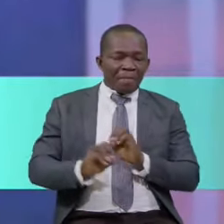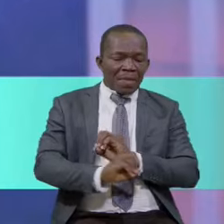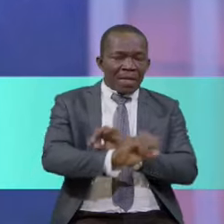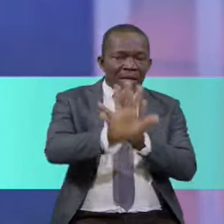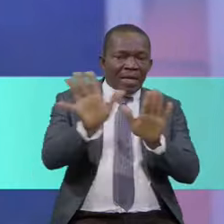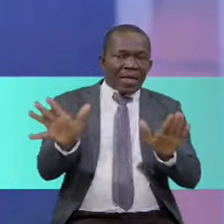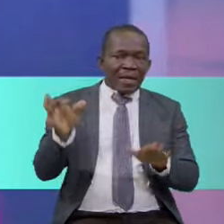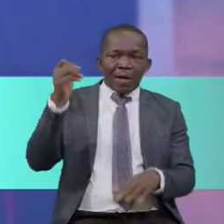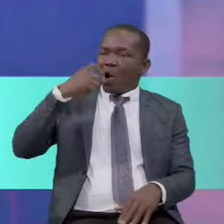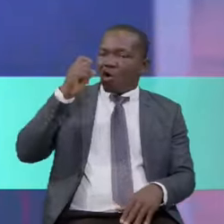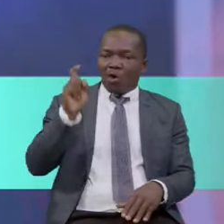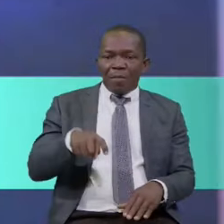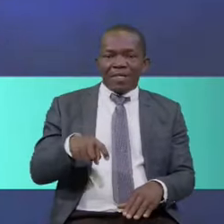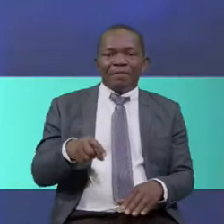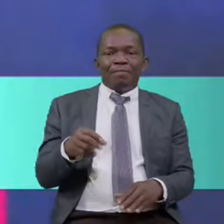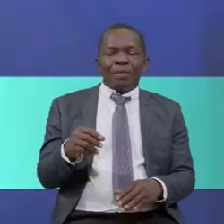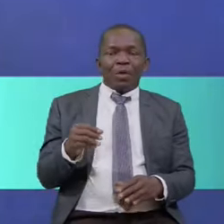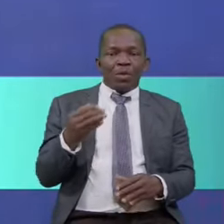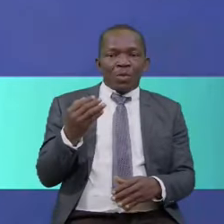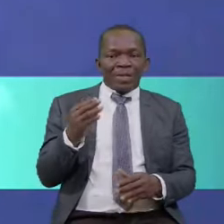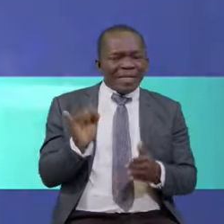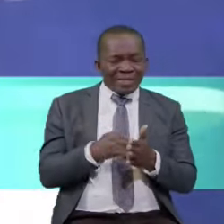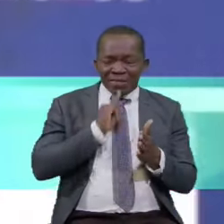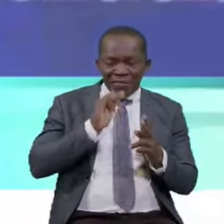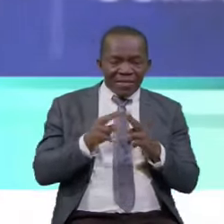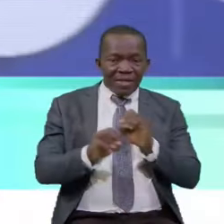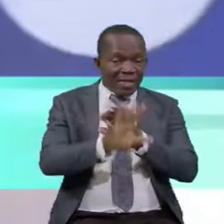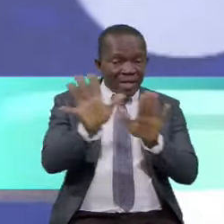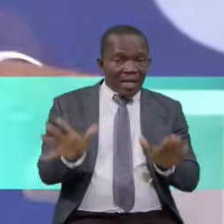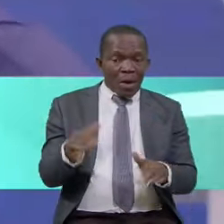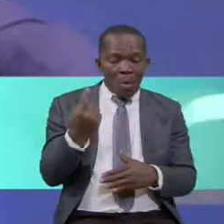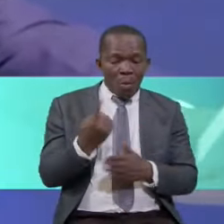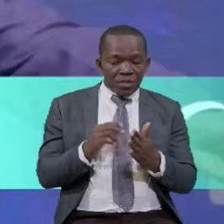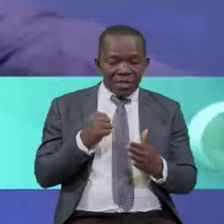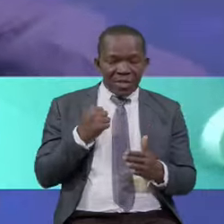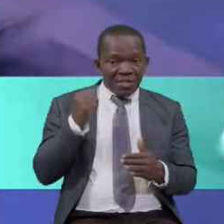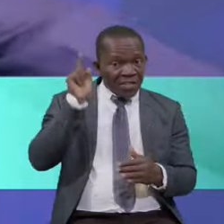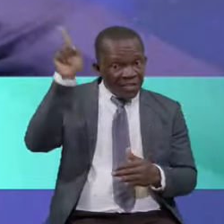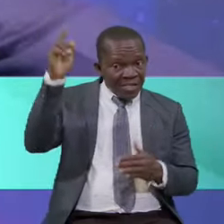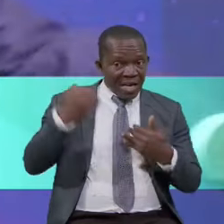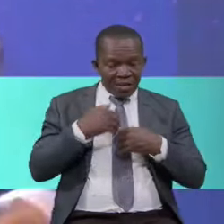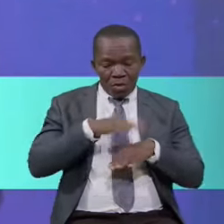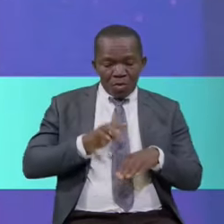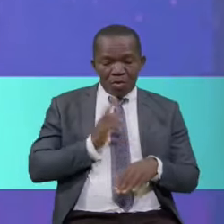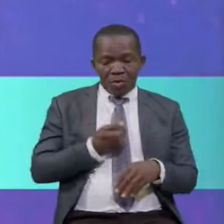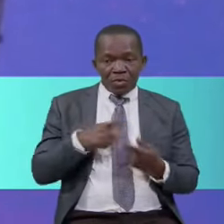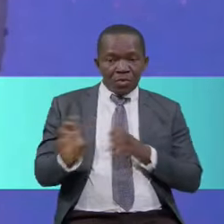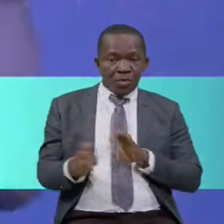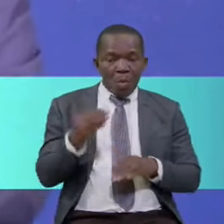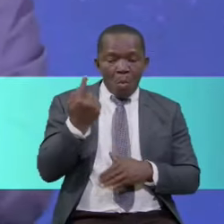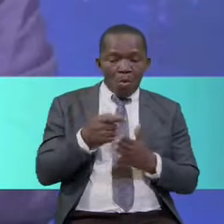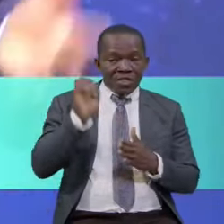doute ce qu'il veut que nous fassions ce qui nous appelle à faire et ce qui nous a o établi pour que nous fassions est très